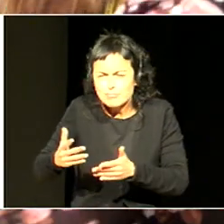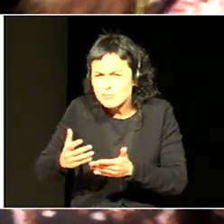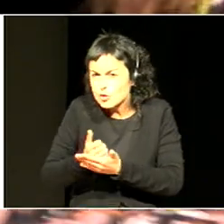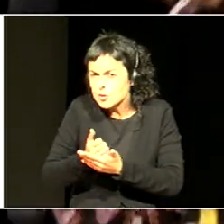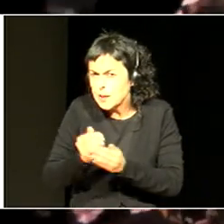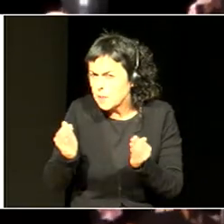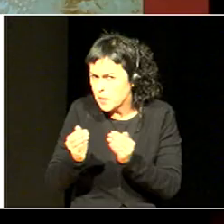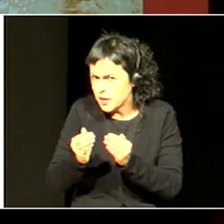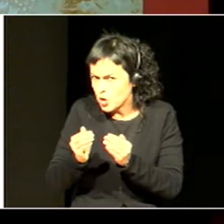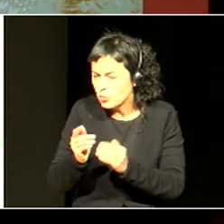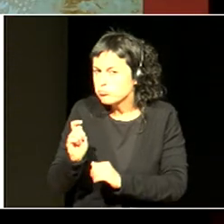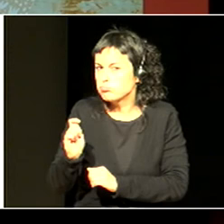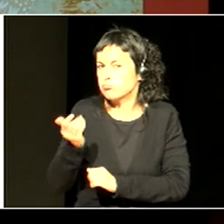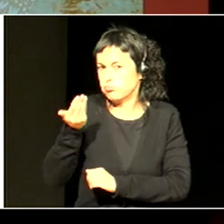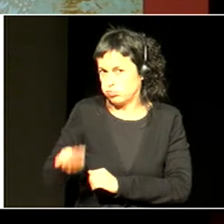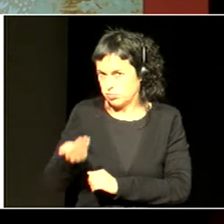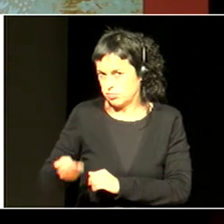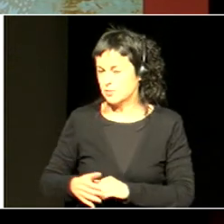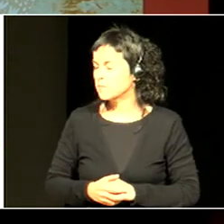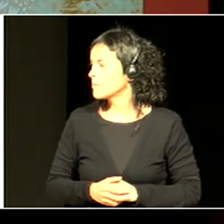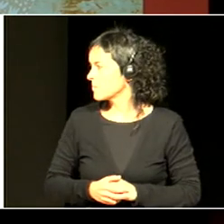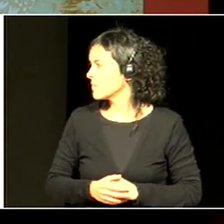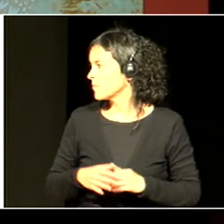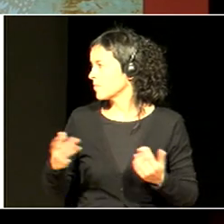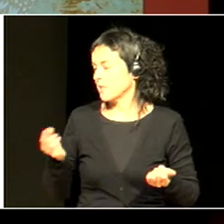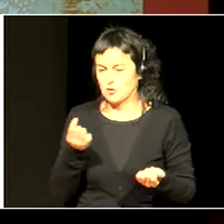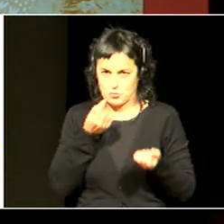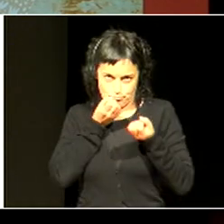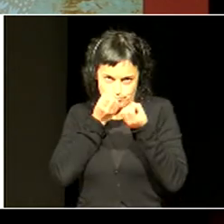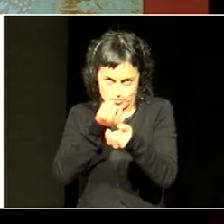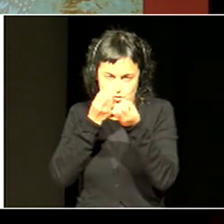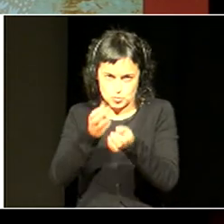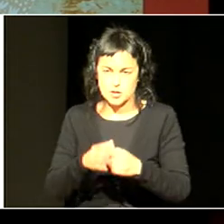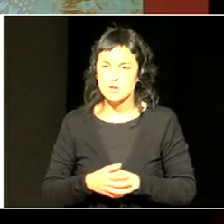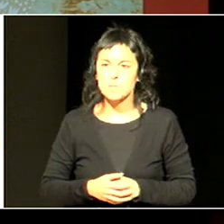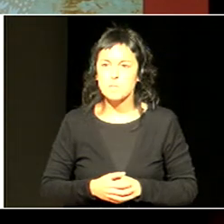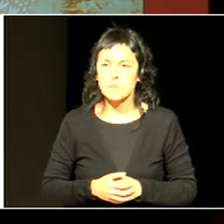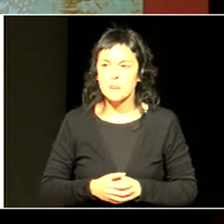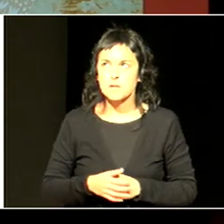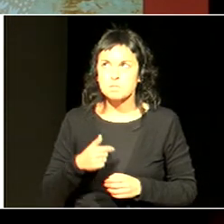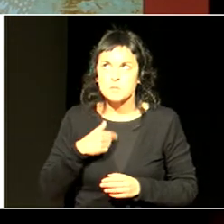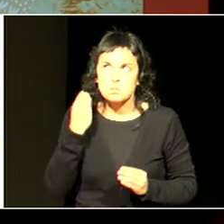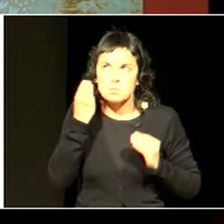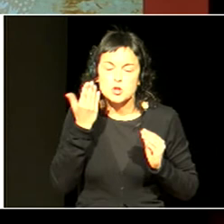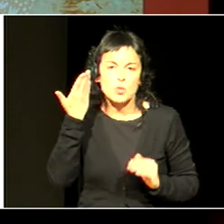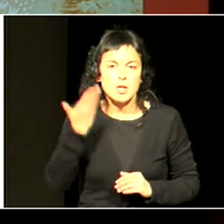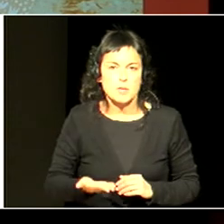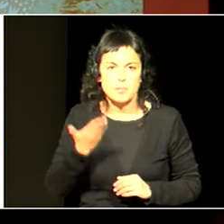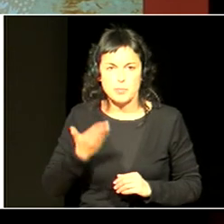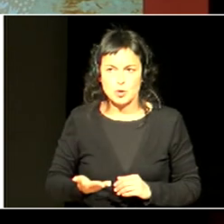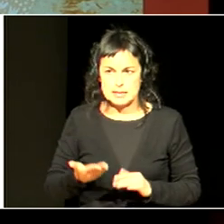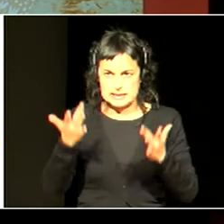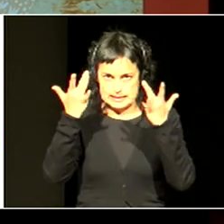dira. Orduan, esango dizuet edo kontatuko dizuet. Bueno, nik uste dut agian importantena